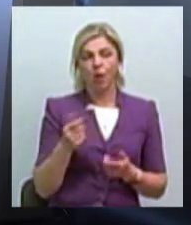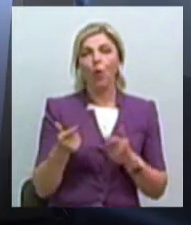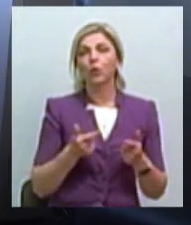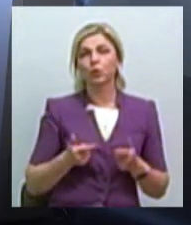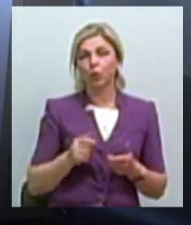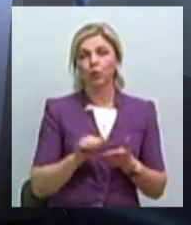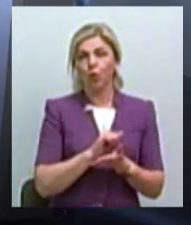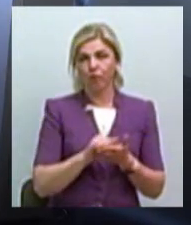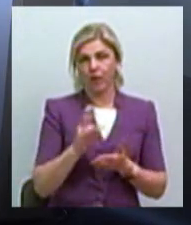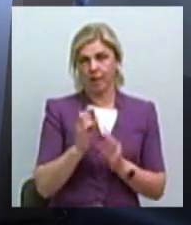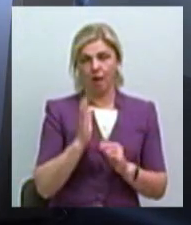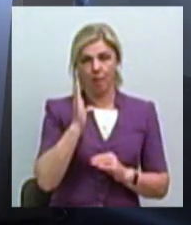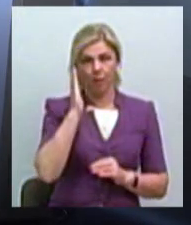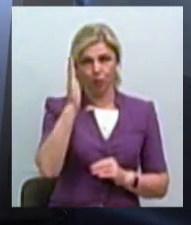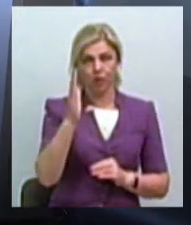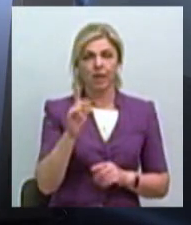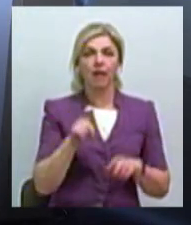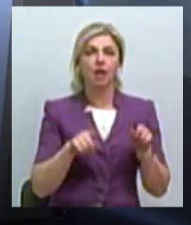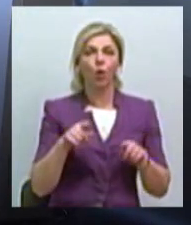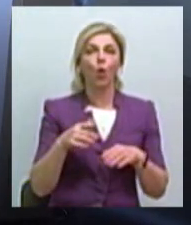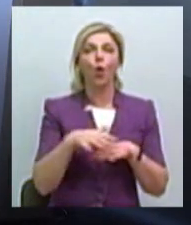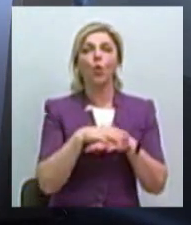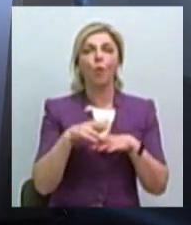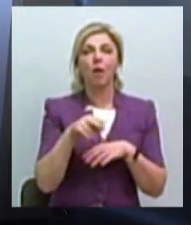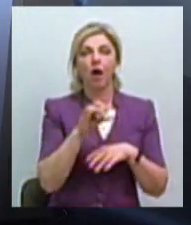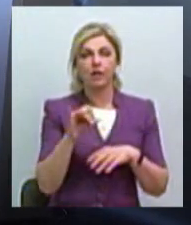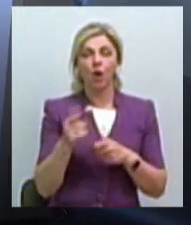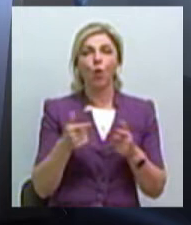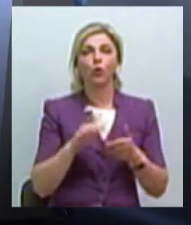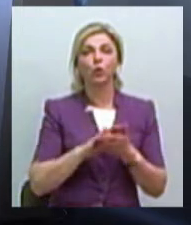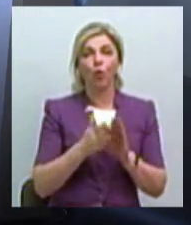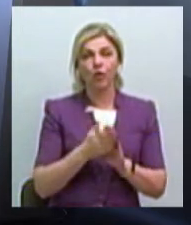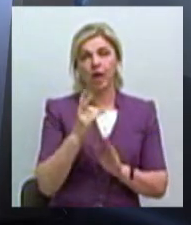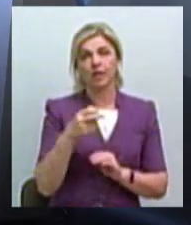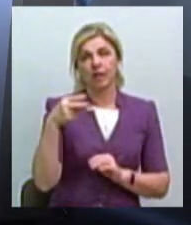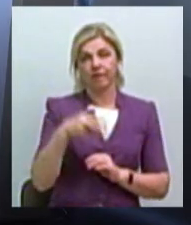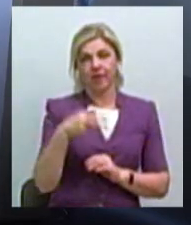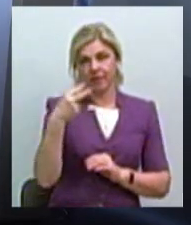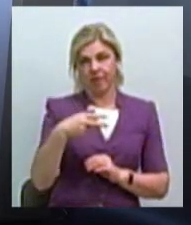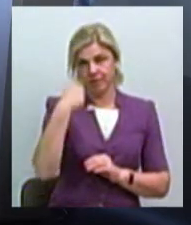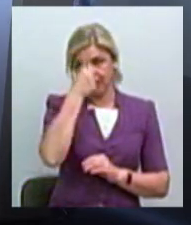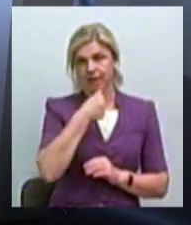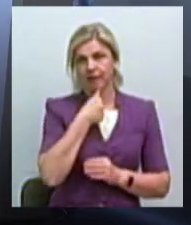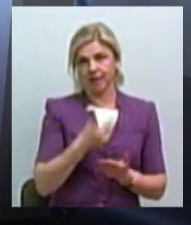договори і на майбутнє. Деякі громади готують такі договори на 20-й рік, наприклад.